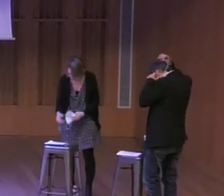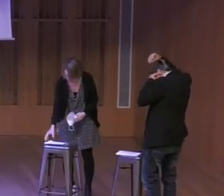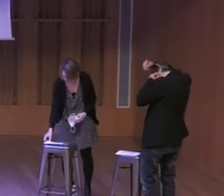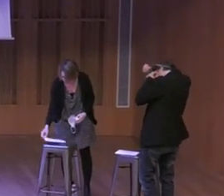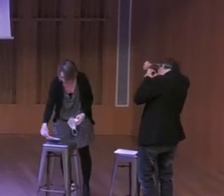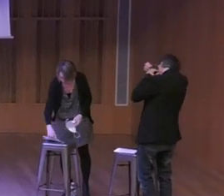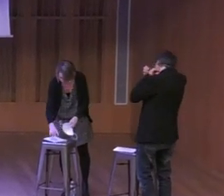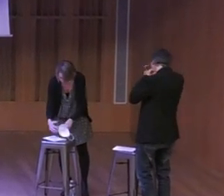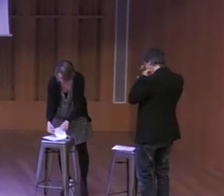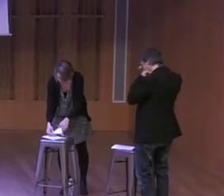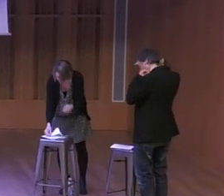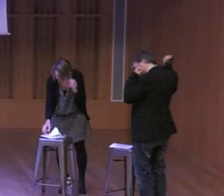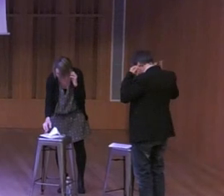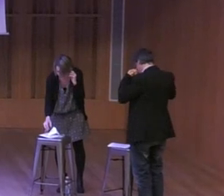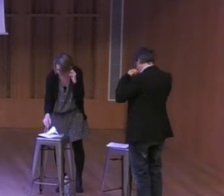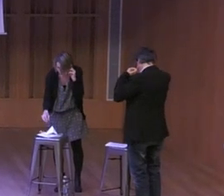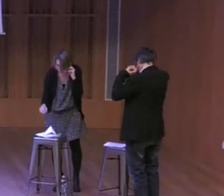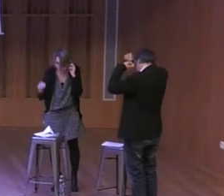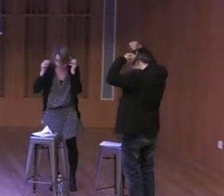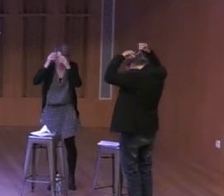final de la sessió. Moltes gràcies.